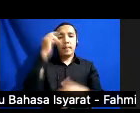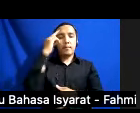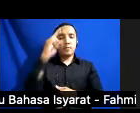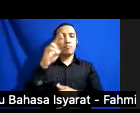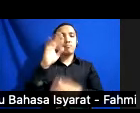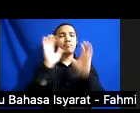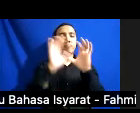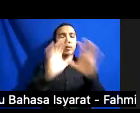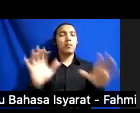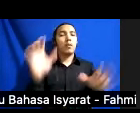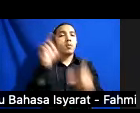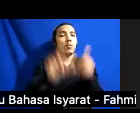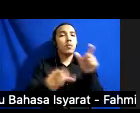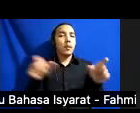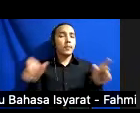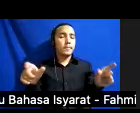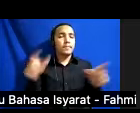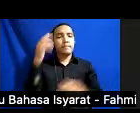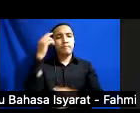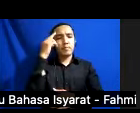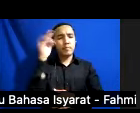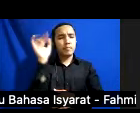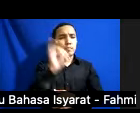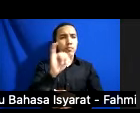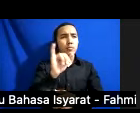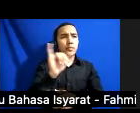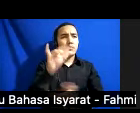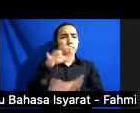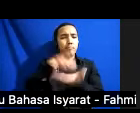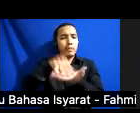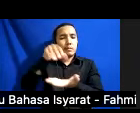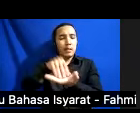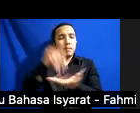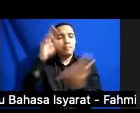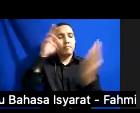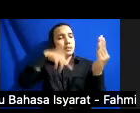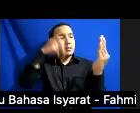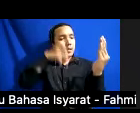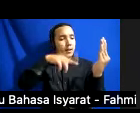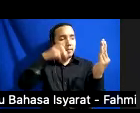belajar, baca buku, dan rapat, dan lain-lain.